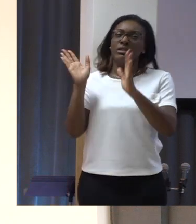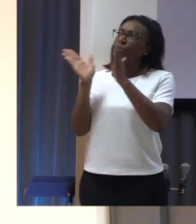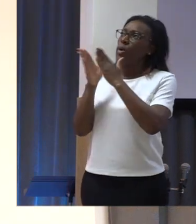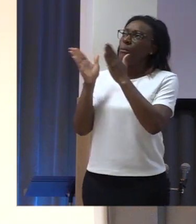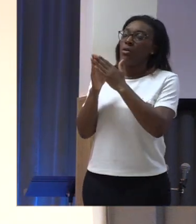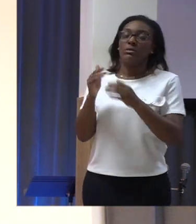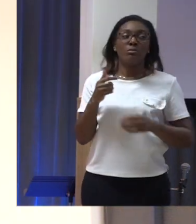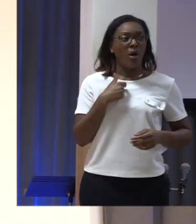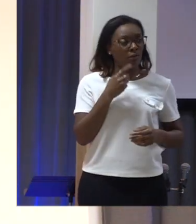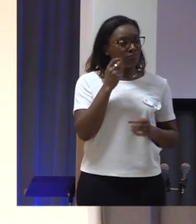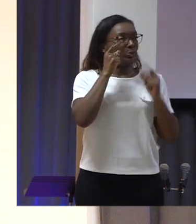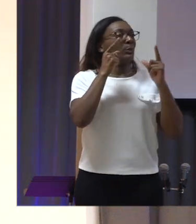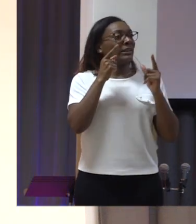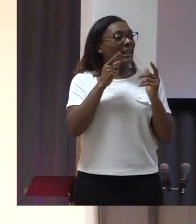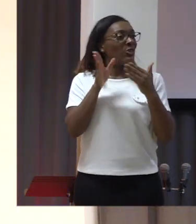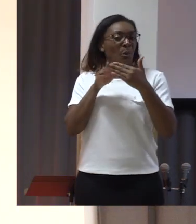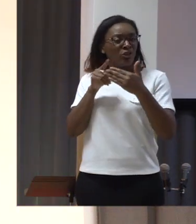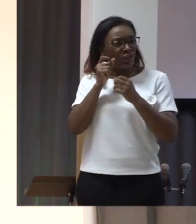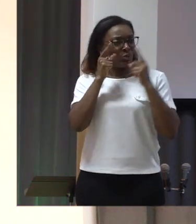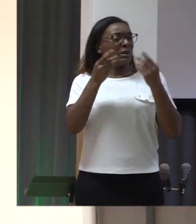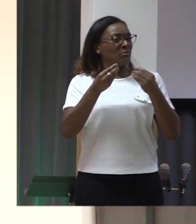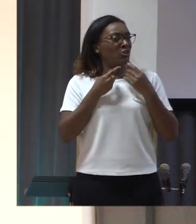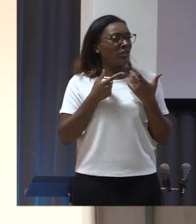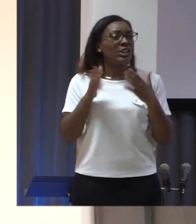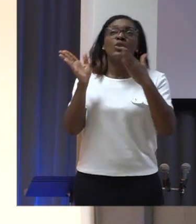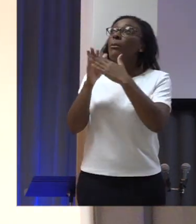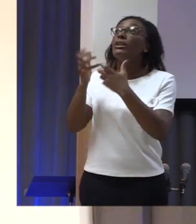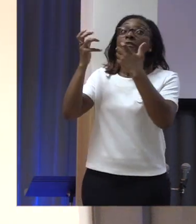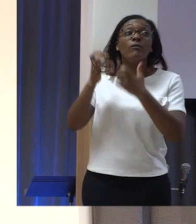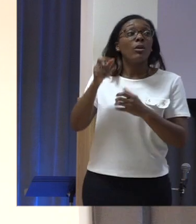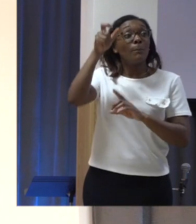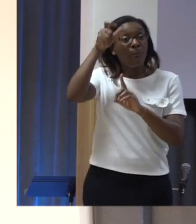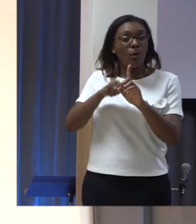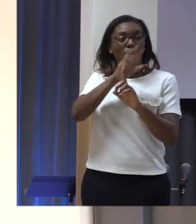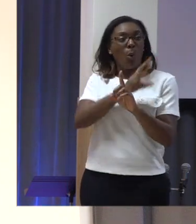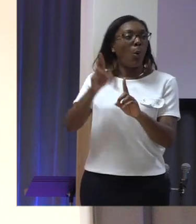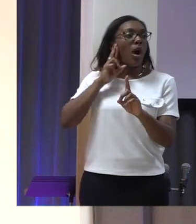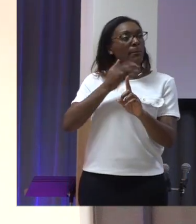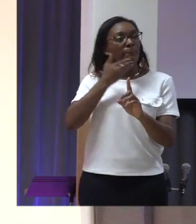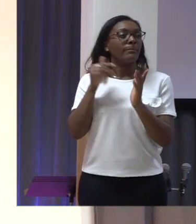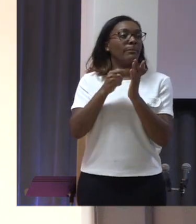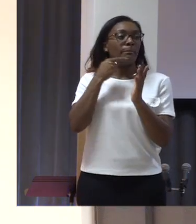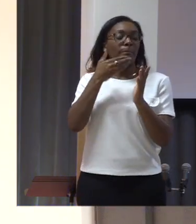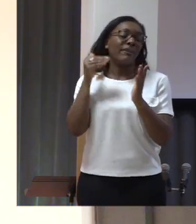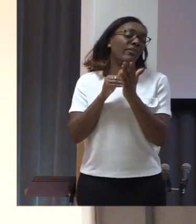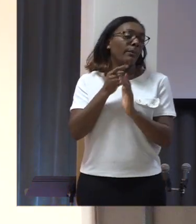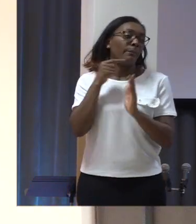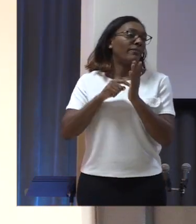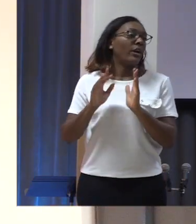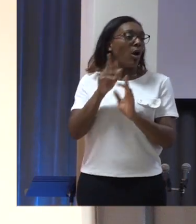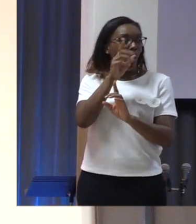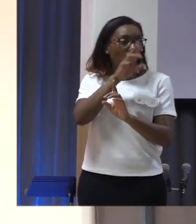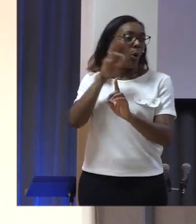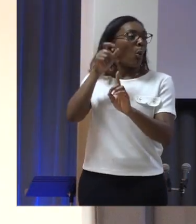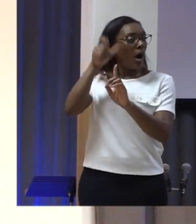assez surprenante. Ils demandent à Samuel un roi pour gouverner sur eux comme il y en avait dans